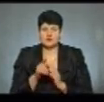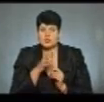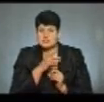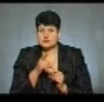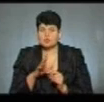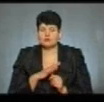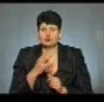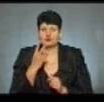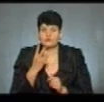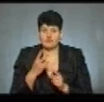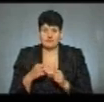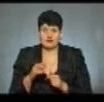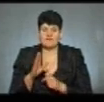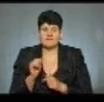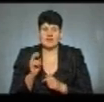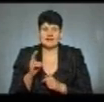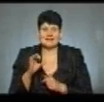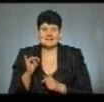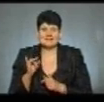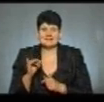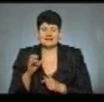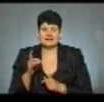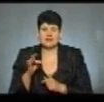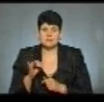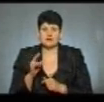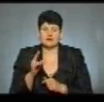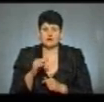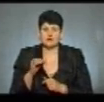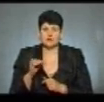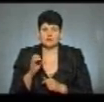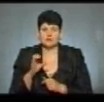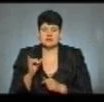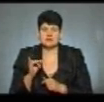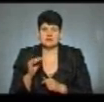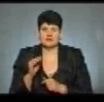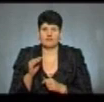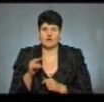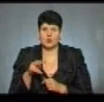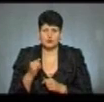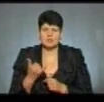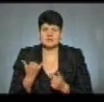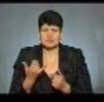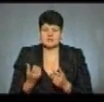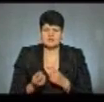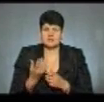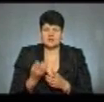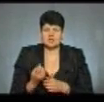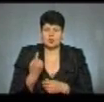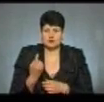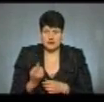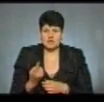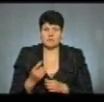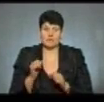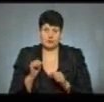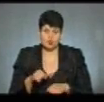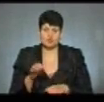два види вакцин – це ваксі-грип і джусі-флю. Зараз вже з'явилася ще одна вакцина, яку